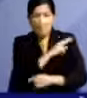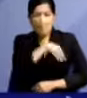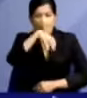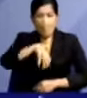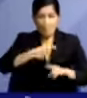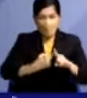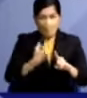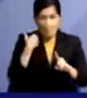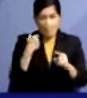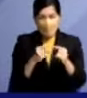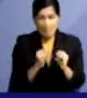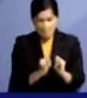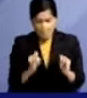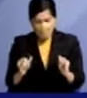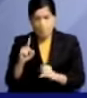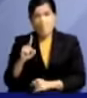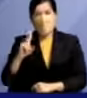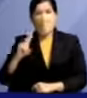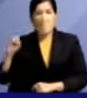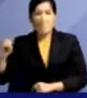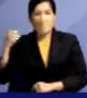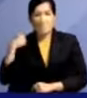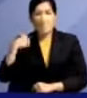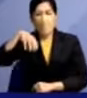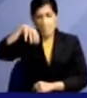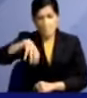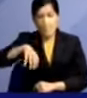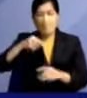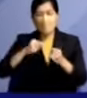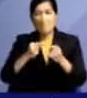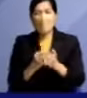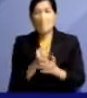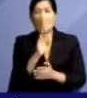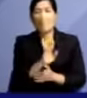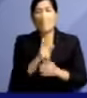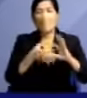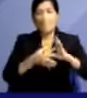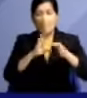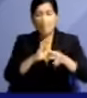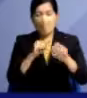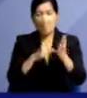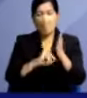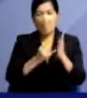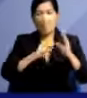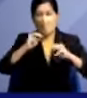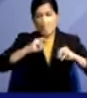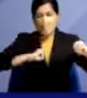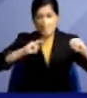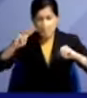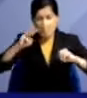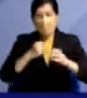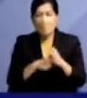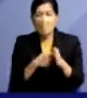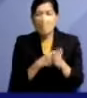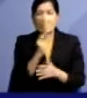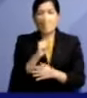ำนวน120เตียงครับที่บริเวณอาคารอเนกประสงค์ภายในสนามกีฬาจังหวัดนครสวรรค์ครับซึ่งเรื่องนี้เนี่ยเกิดขึ้น